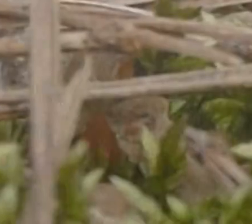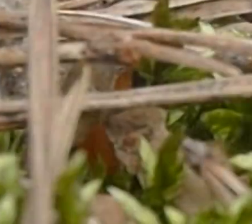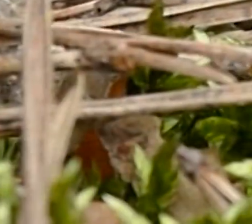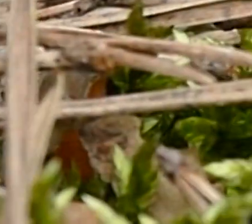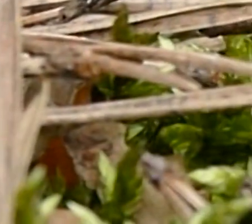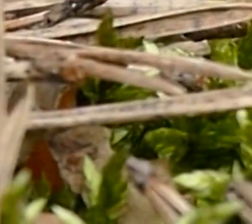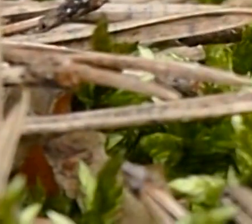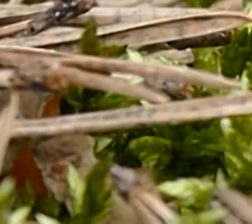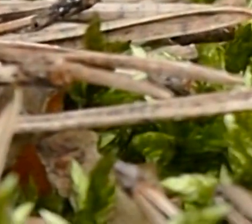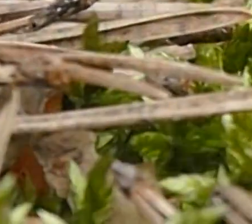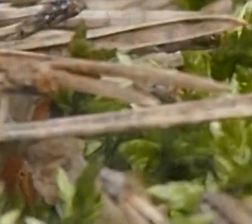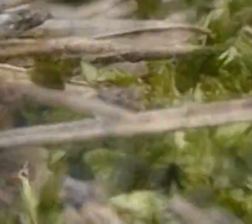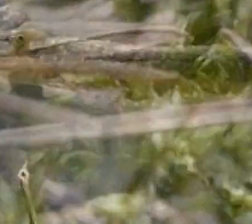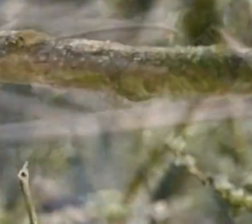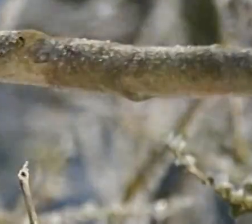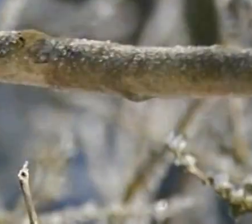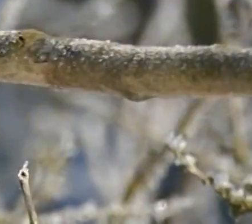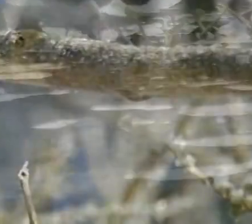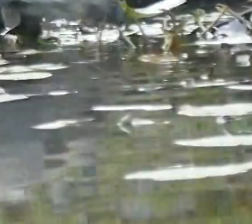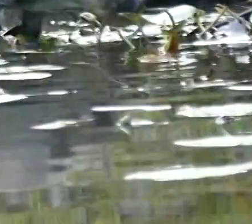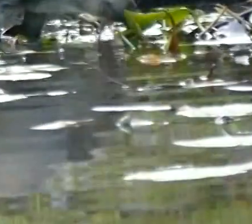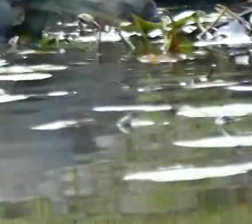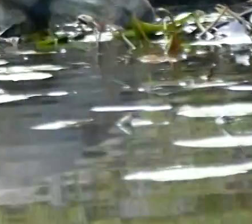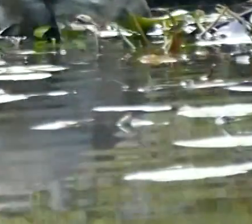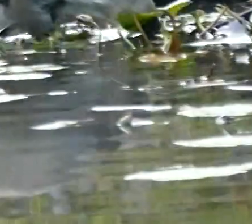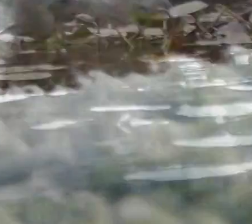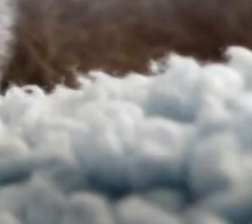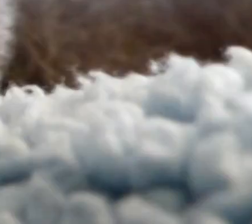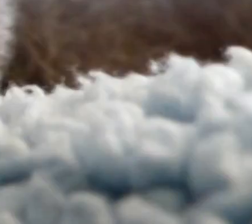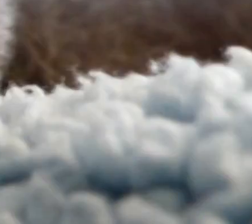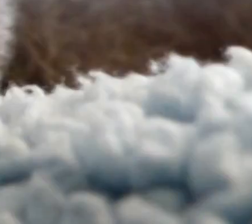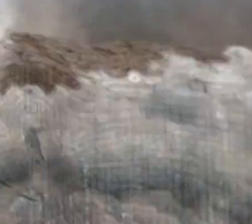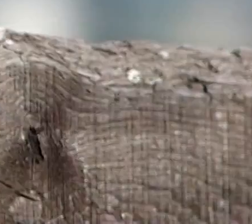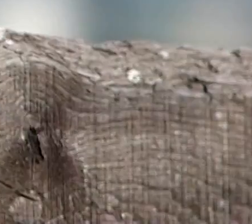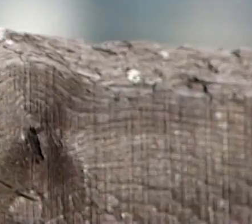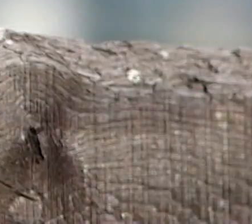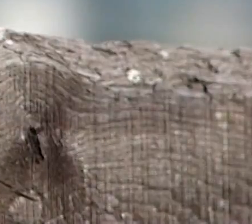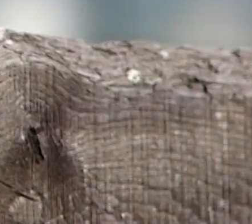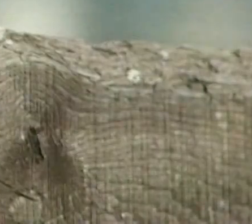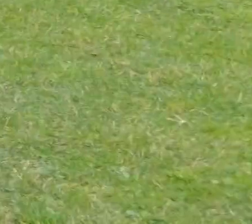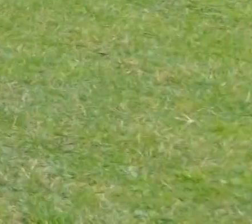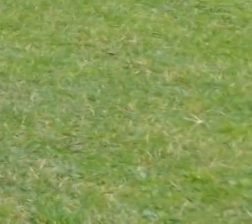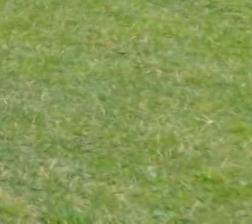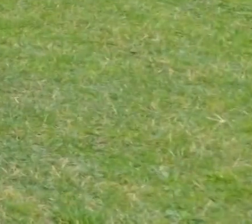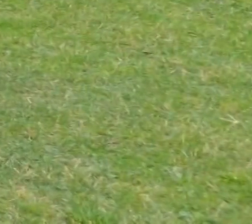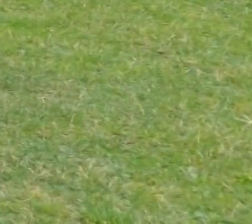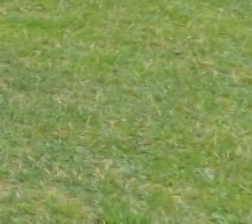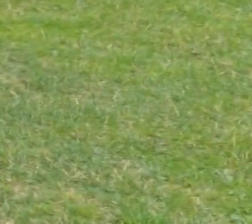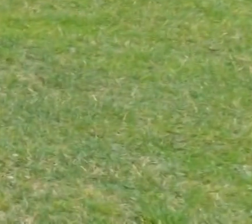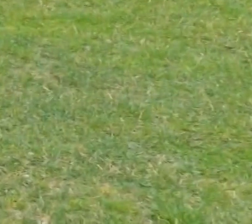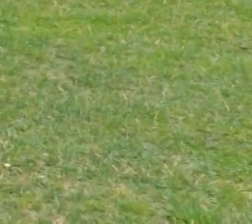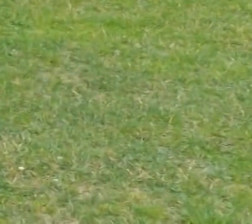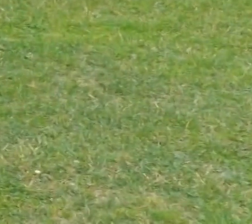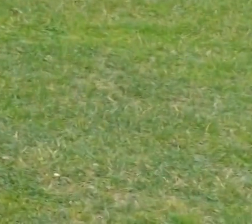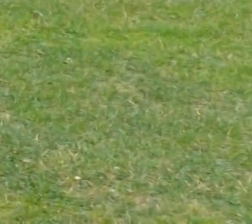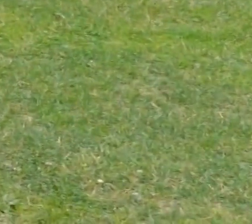Zwierzątkowie, pełno zwierząt, każde inne jest. Jedne duże, drugie małe, krótkie, długie też. To są nasi